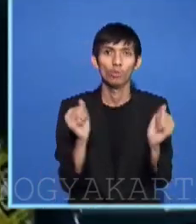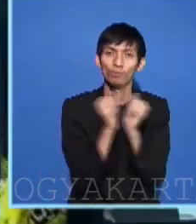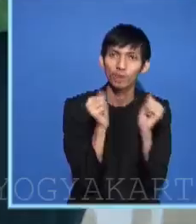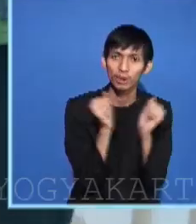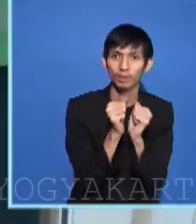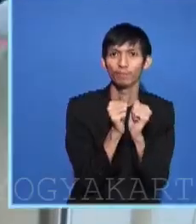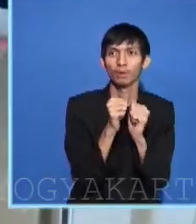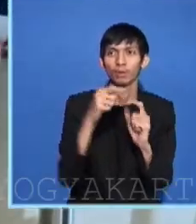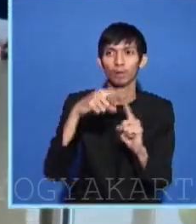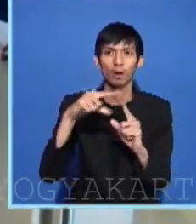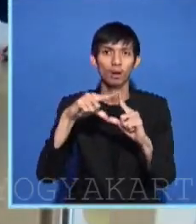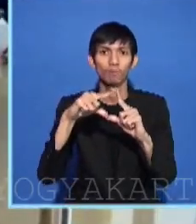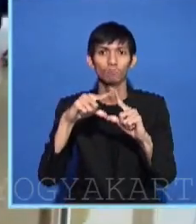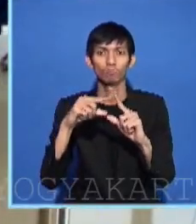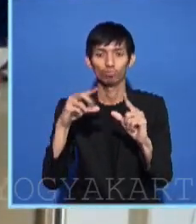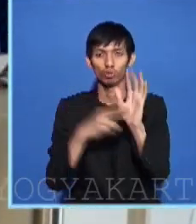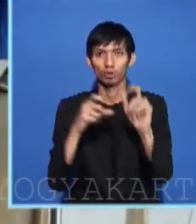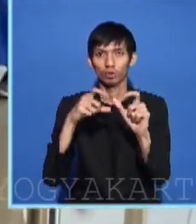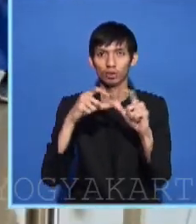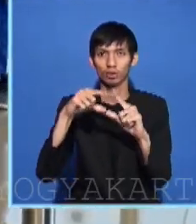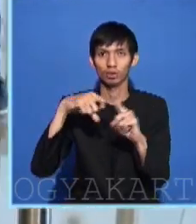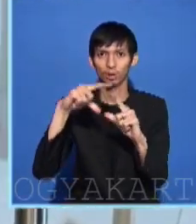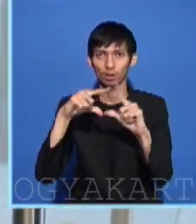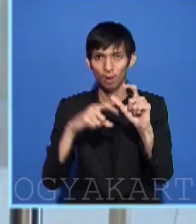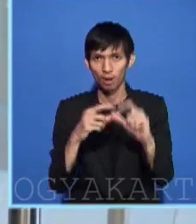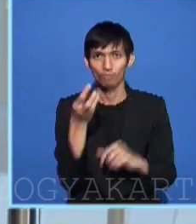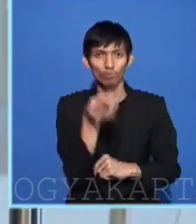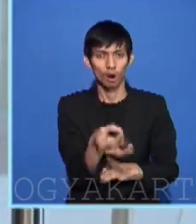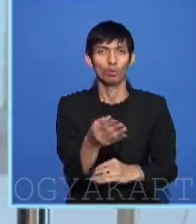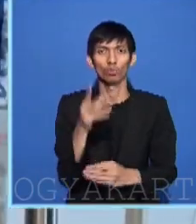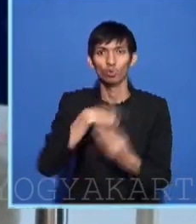I untuk memberikan kemudahan aksesibilitas bagi masyarakat pengguna jasa bandara.